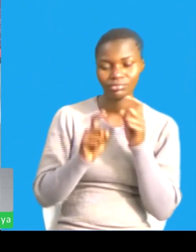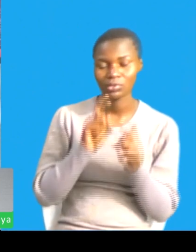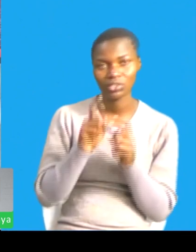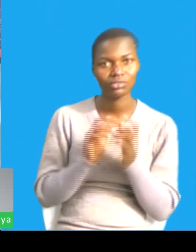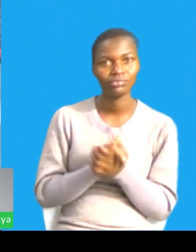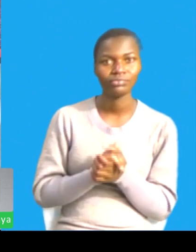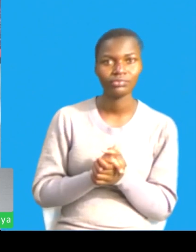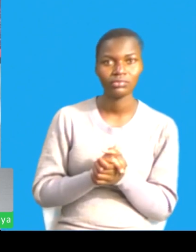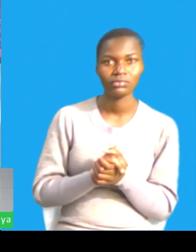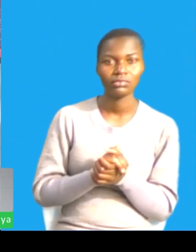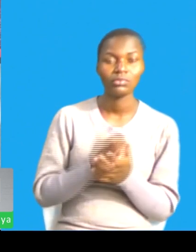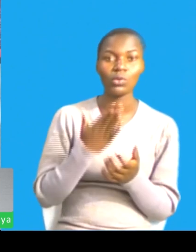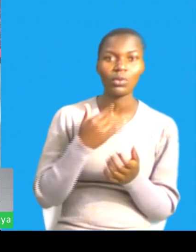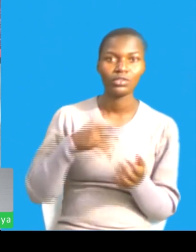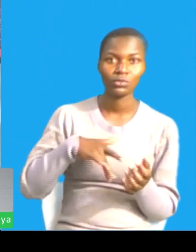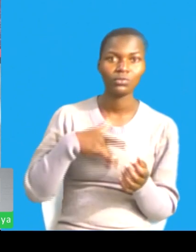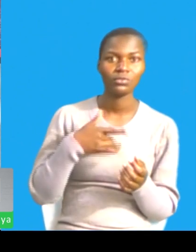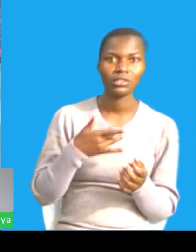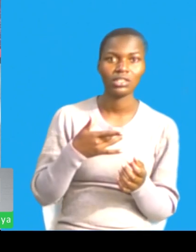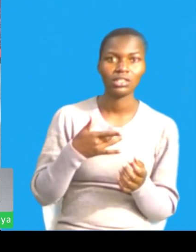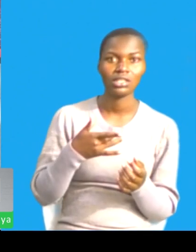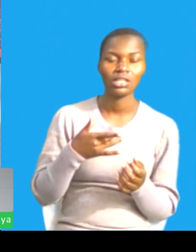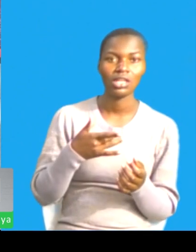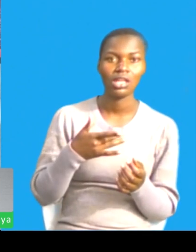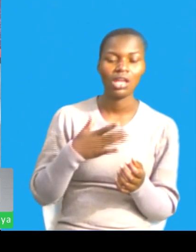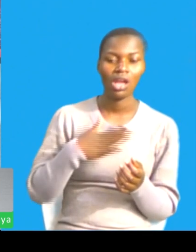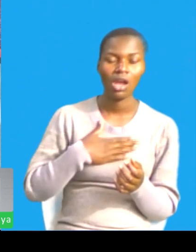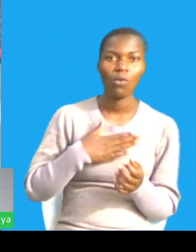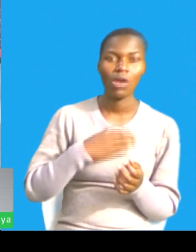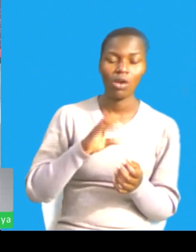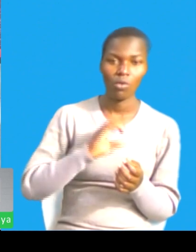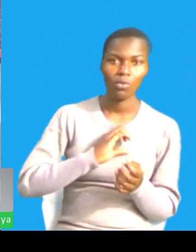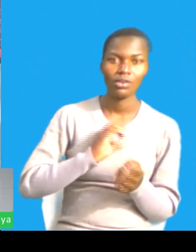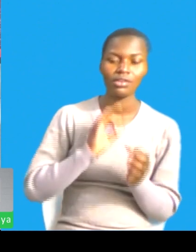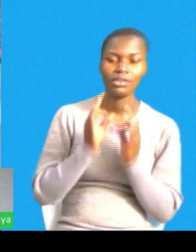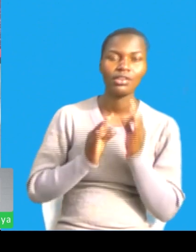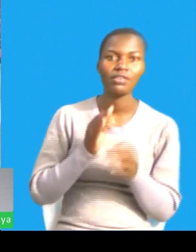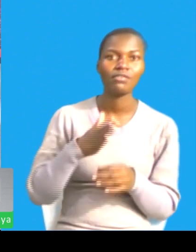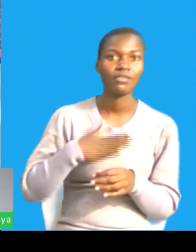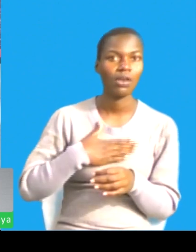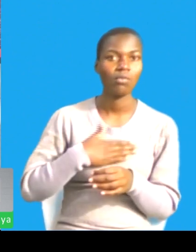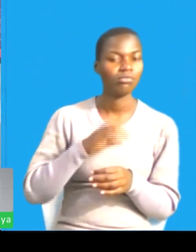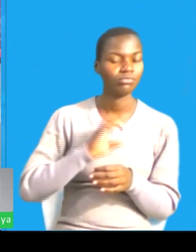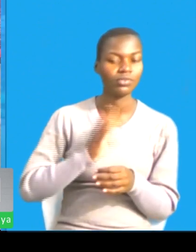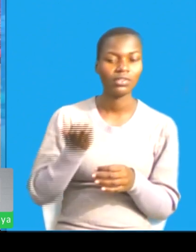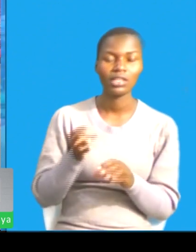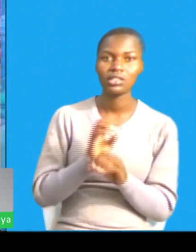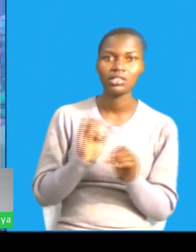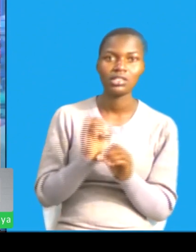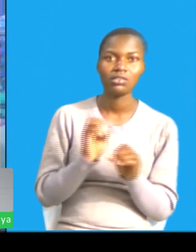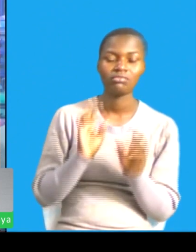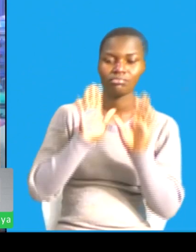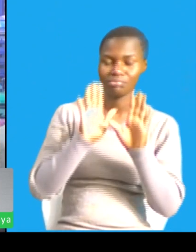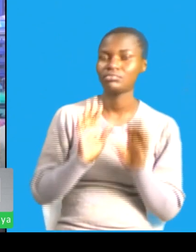like we want to feel our own ako pale. If our own is not there, haijalishi umefanya as few as how